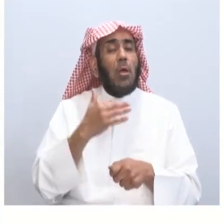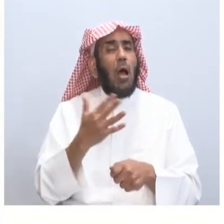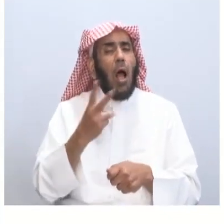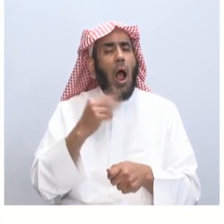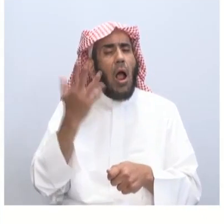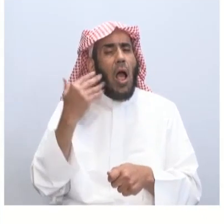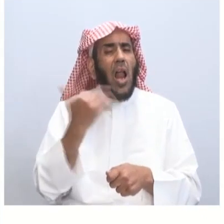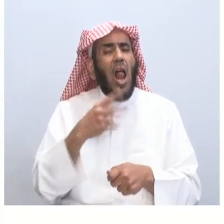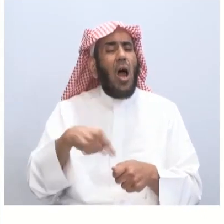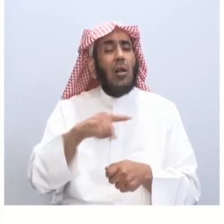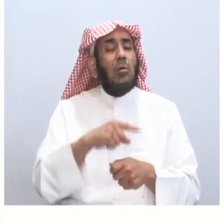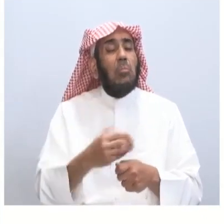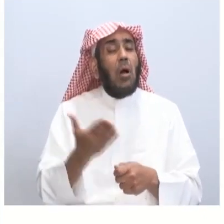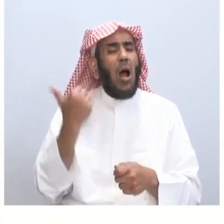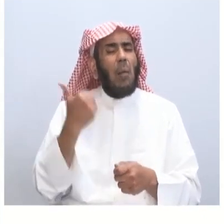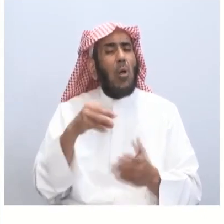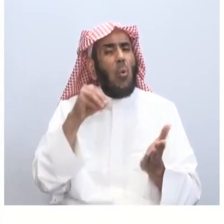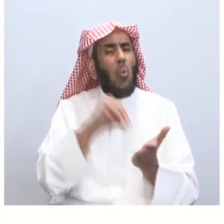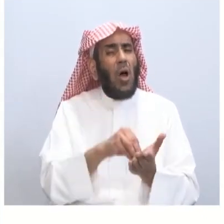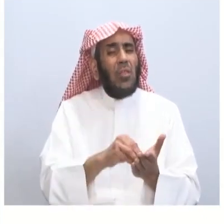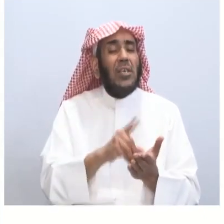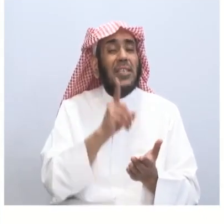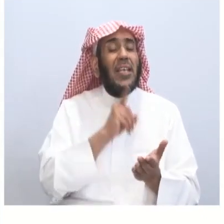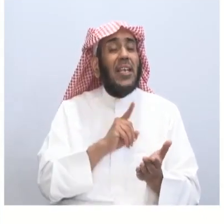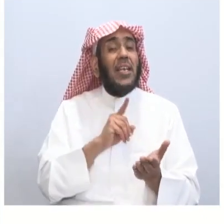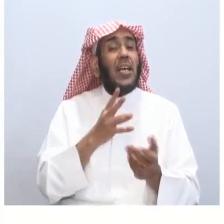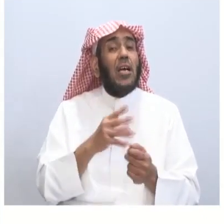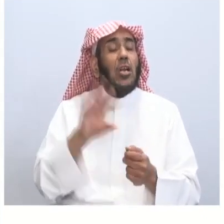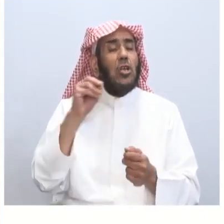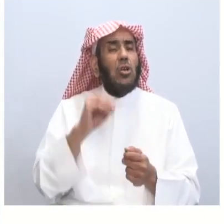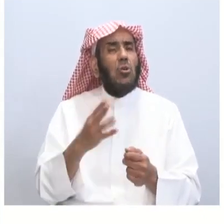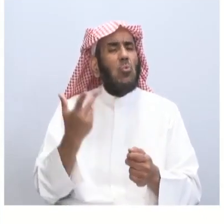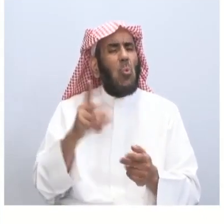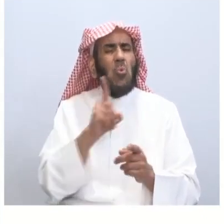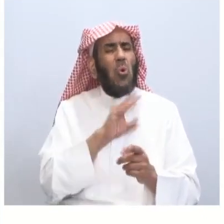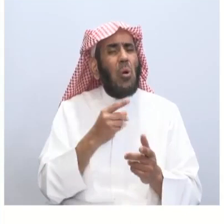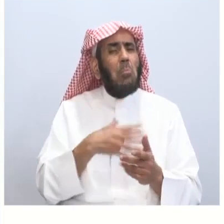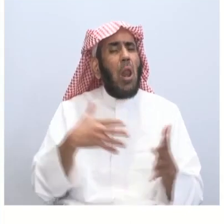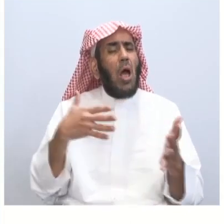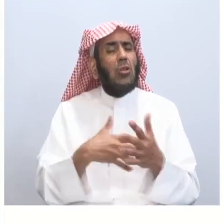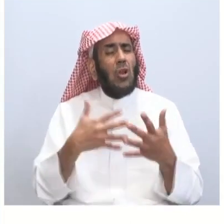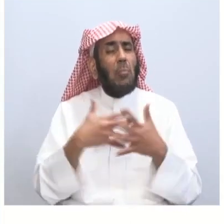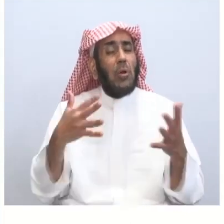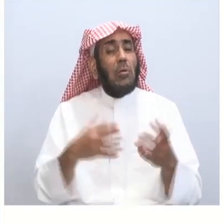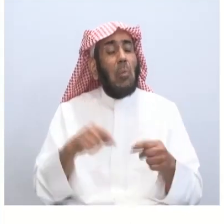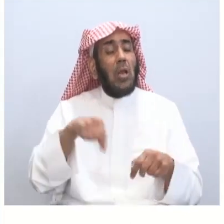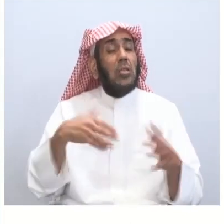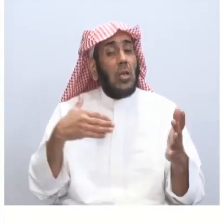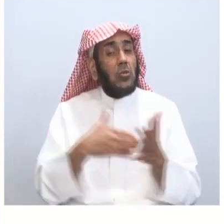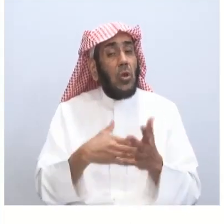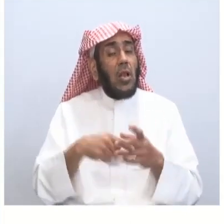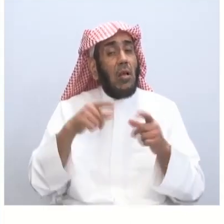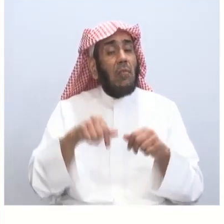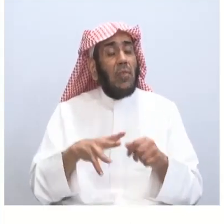العرب قبل وضع التاريخ الهجري يؤرخون بالاحداث الكبيره التي تحصل